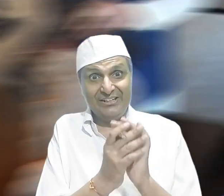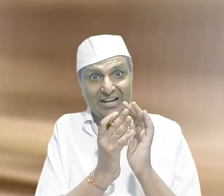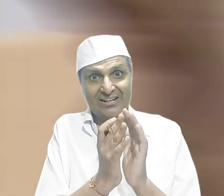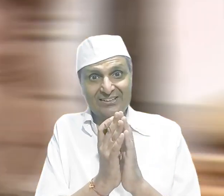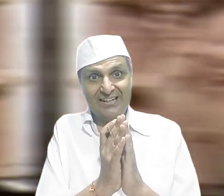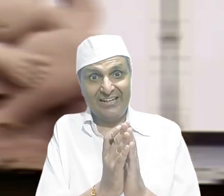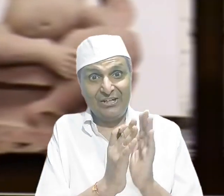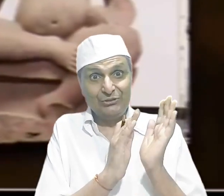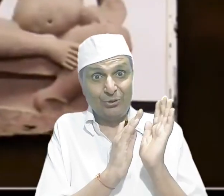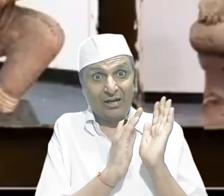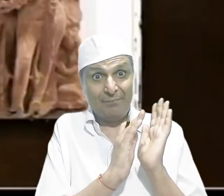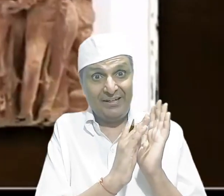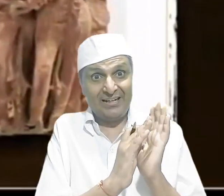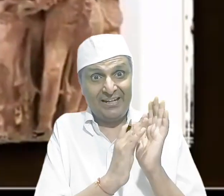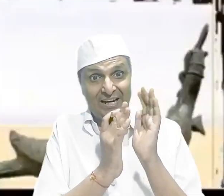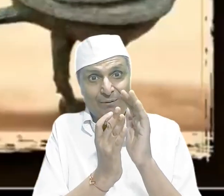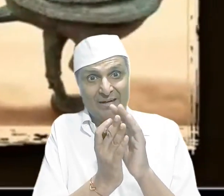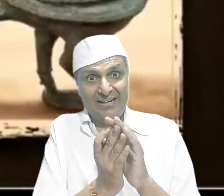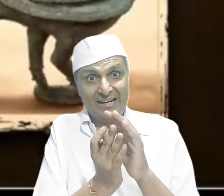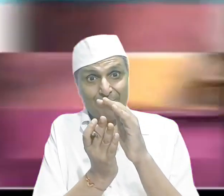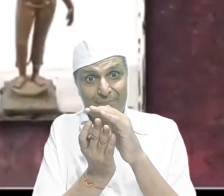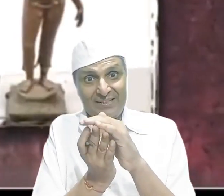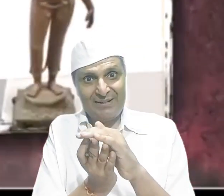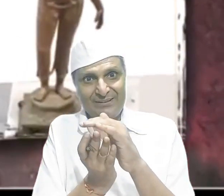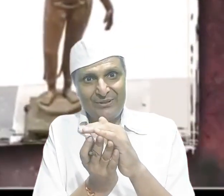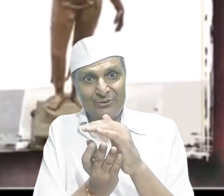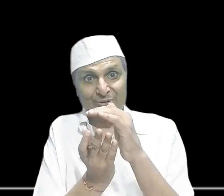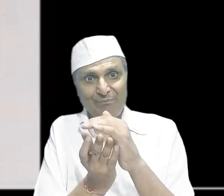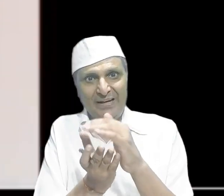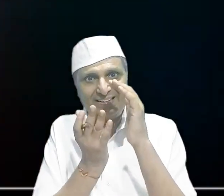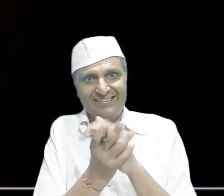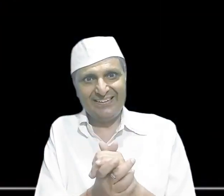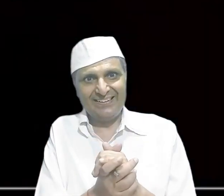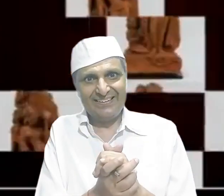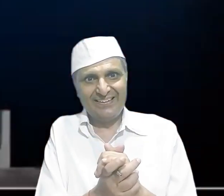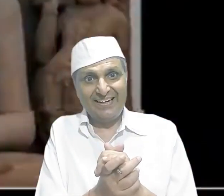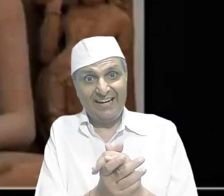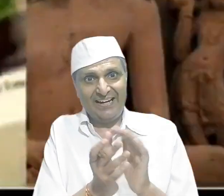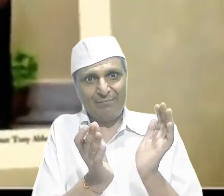यह जो अमेरिका ने हमारे प्रधानमंत्री को